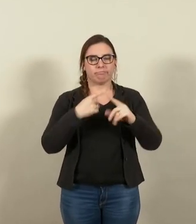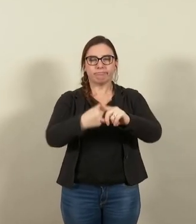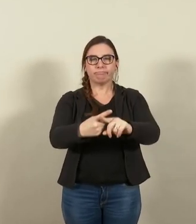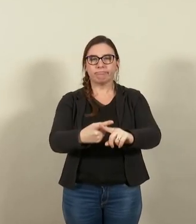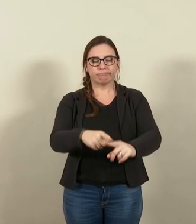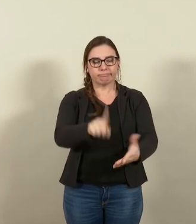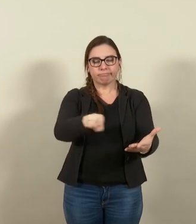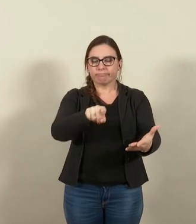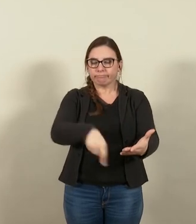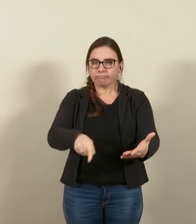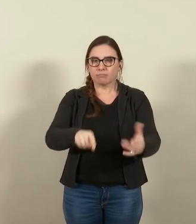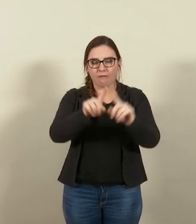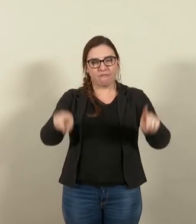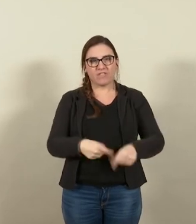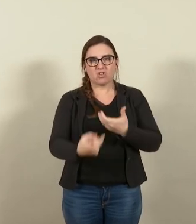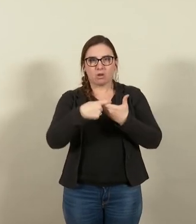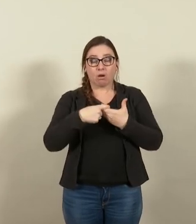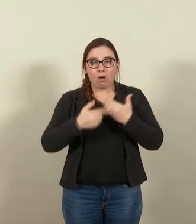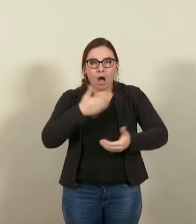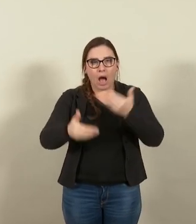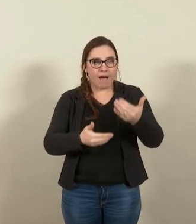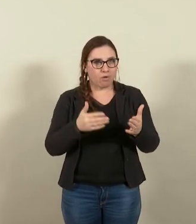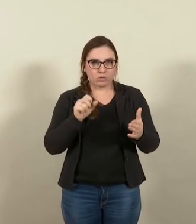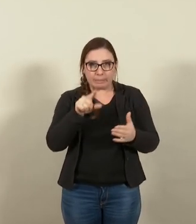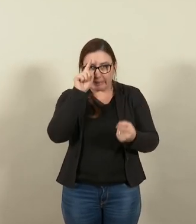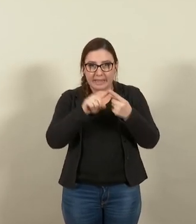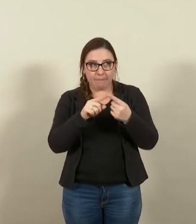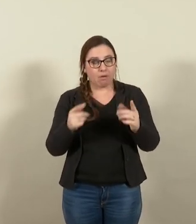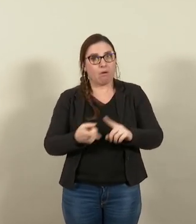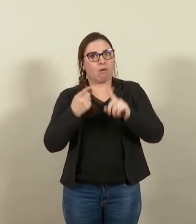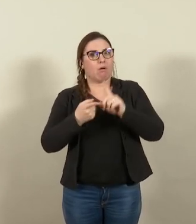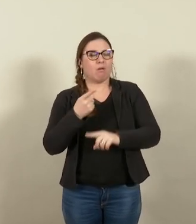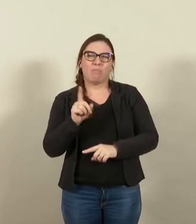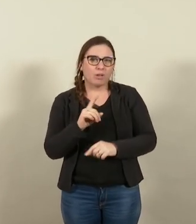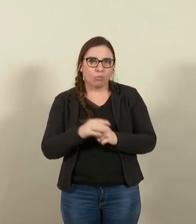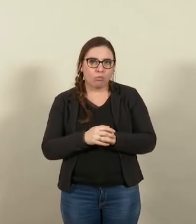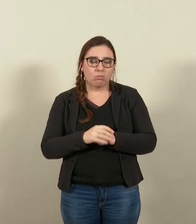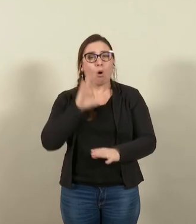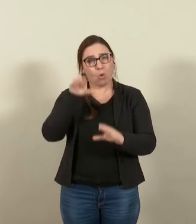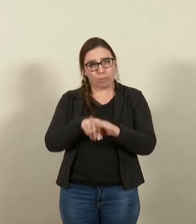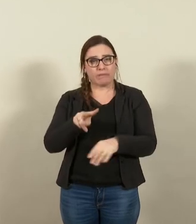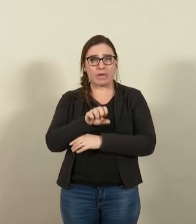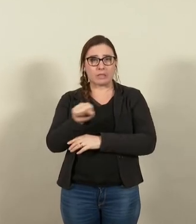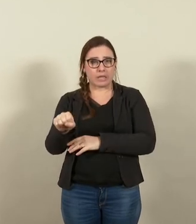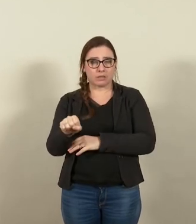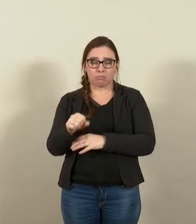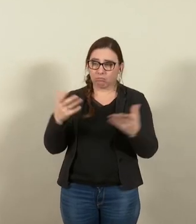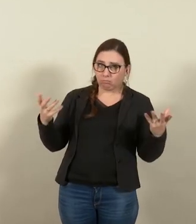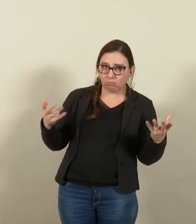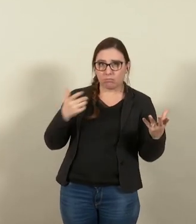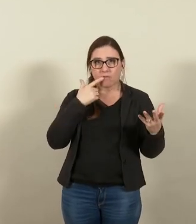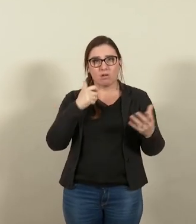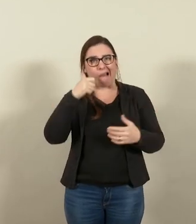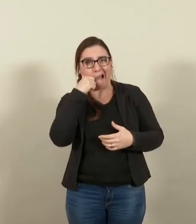une fiche d'adhésion que nous feront progresser ce sujet si important comme celui également des violences sexistes et sexuelles comme également est le